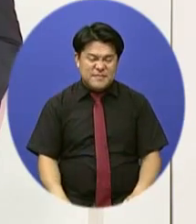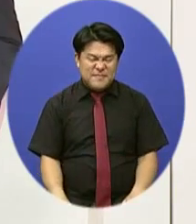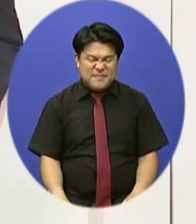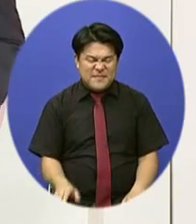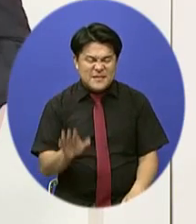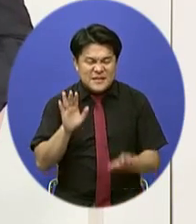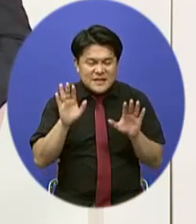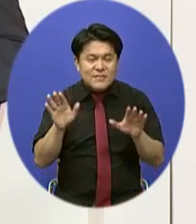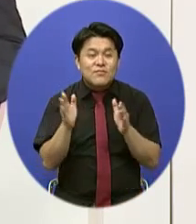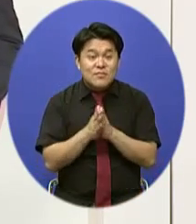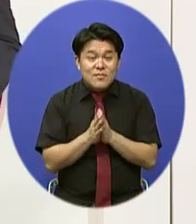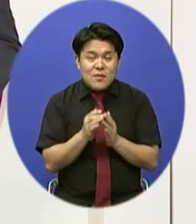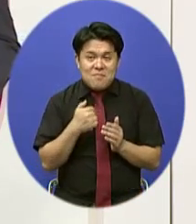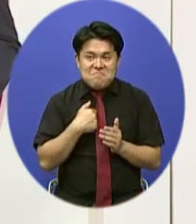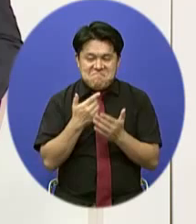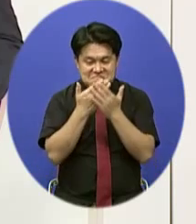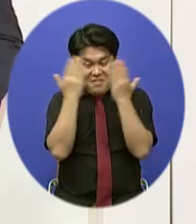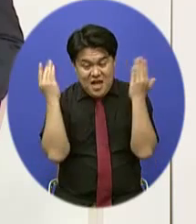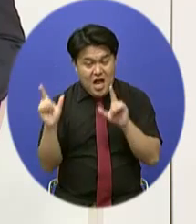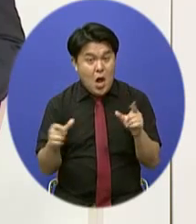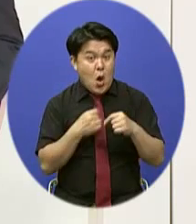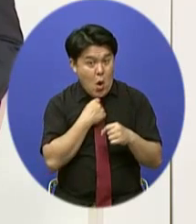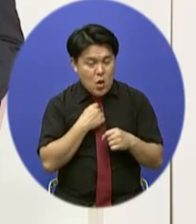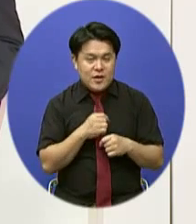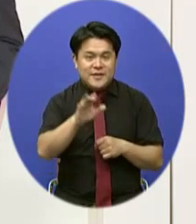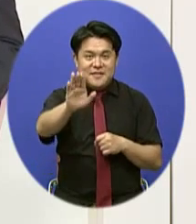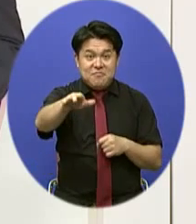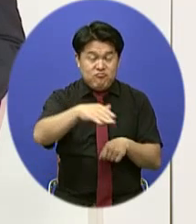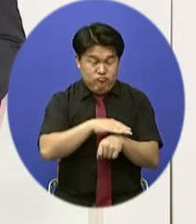살라고요. 그렇죠. 잘하셨어요. 아니